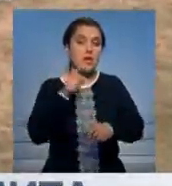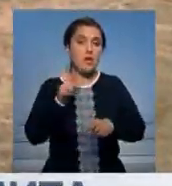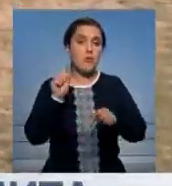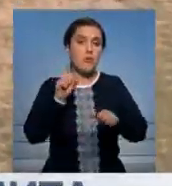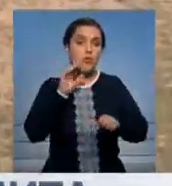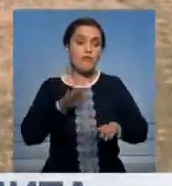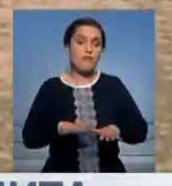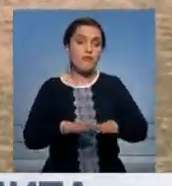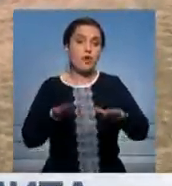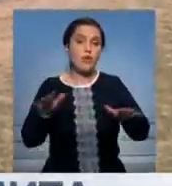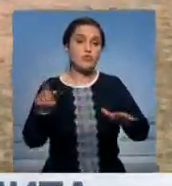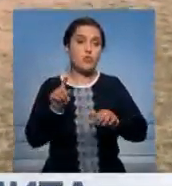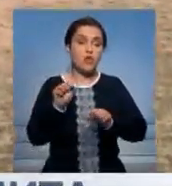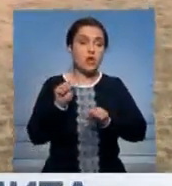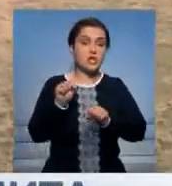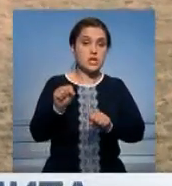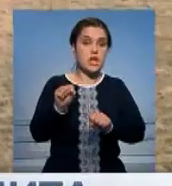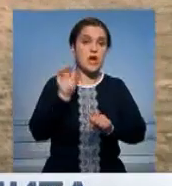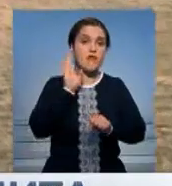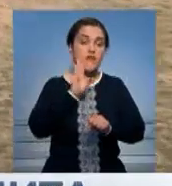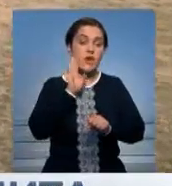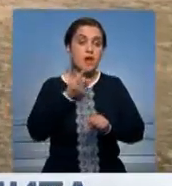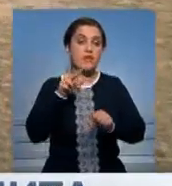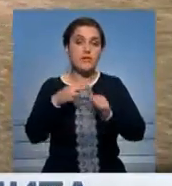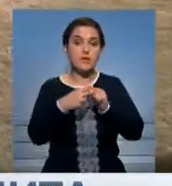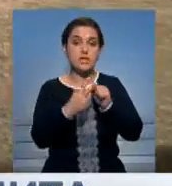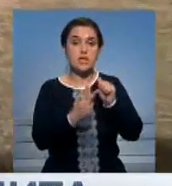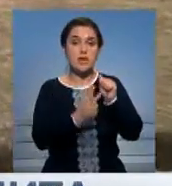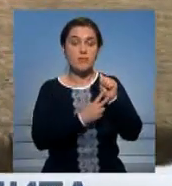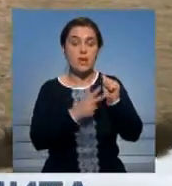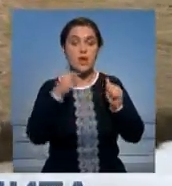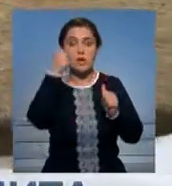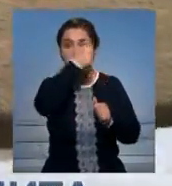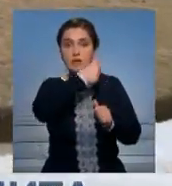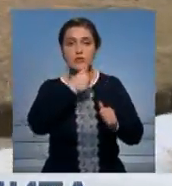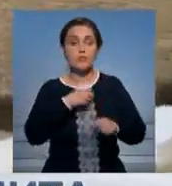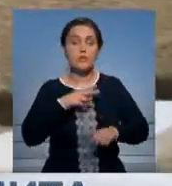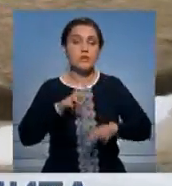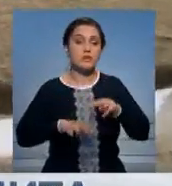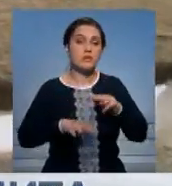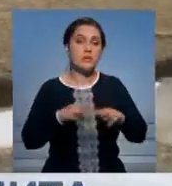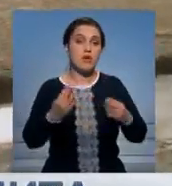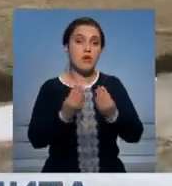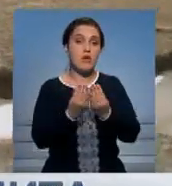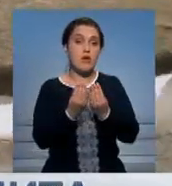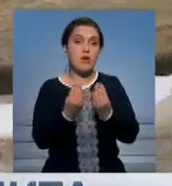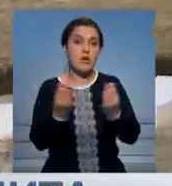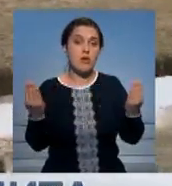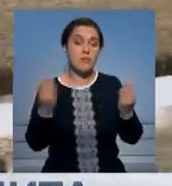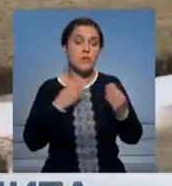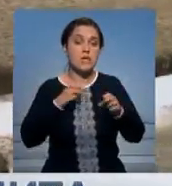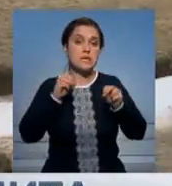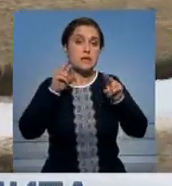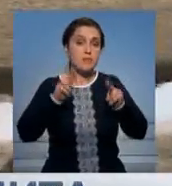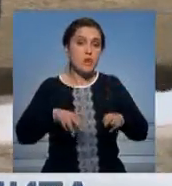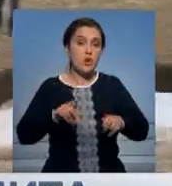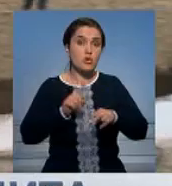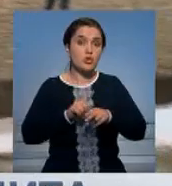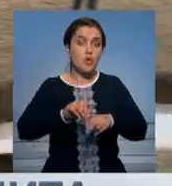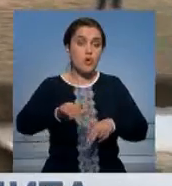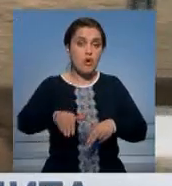пунктам. Чтобы сдержать стихию, в 2017 году здесь построили 3 волнореза и прорыли водоотводы. Это